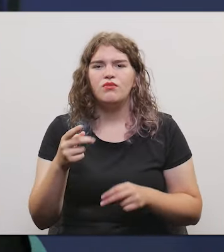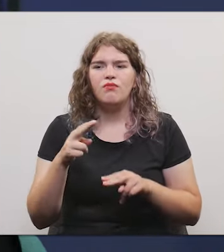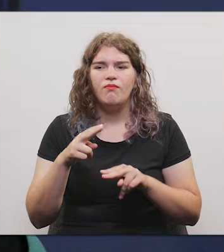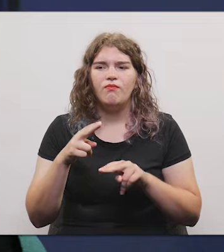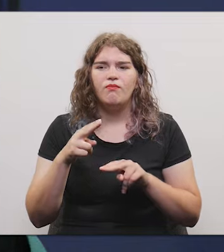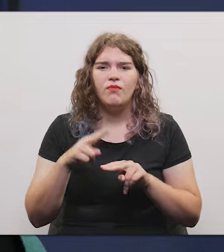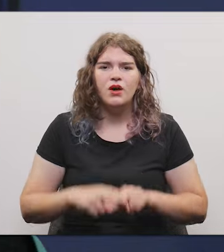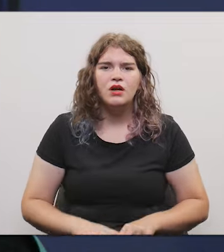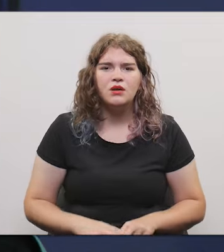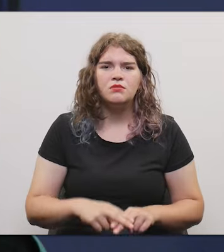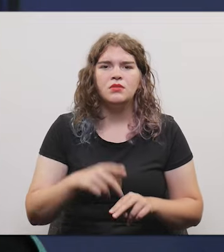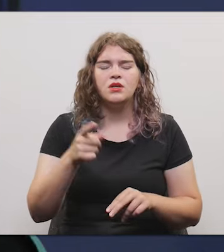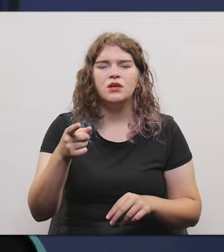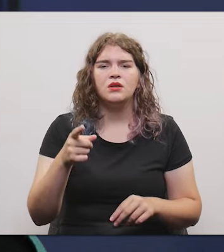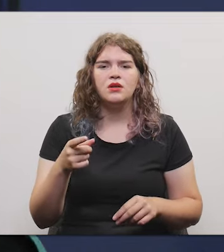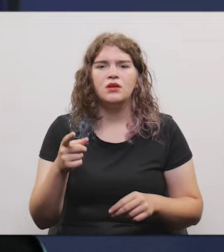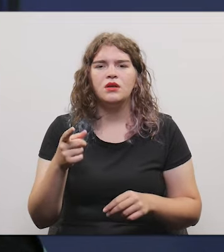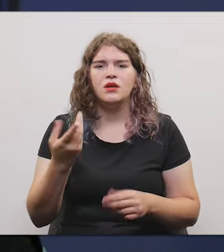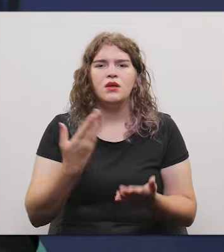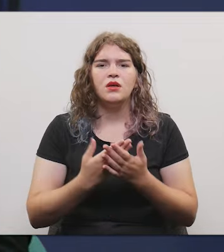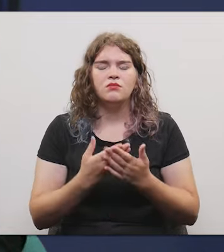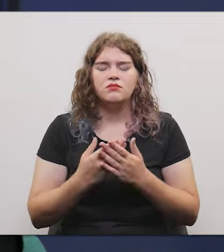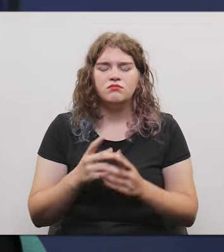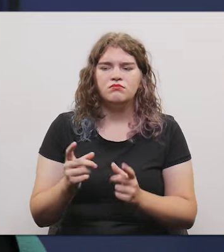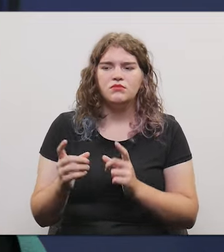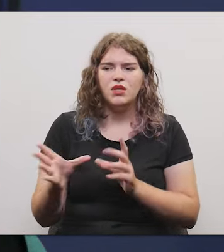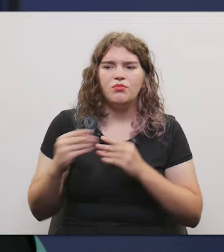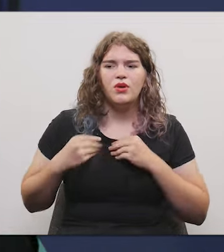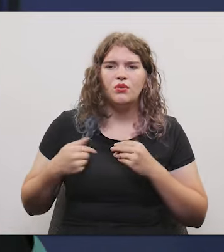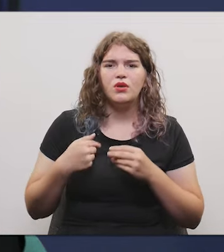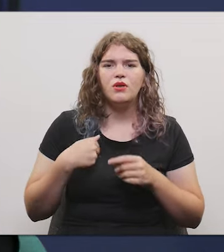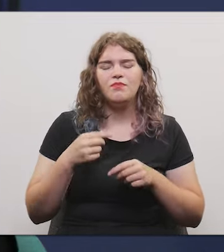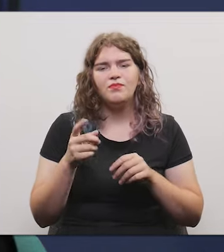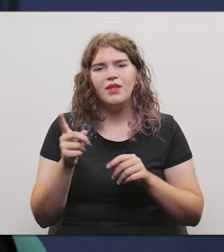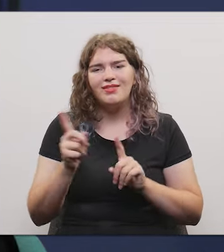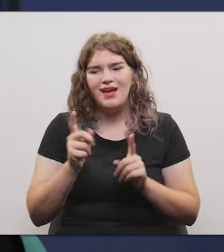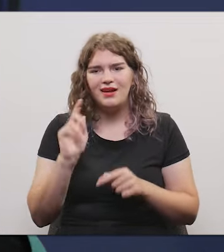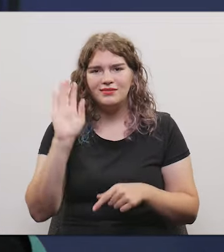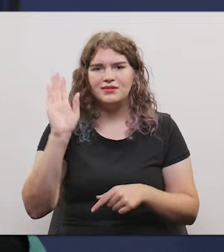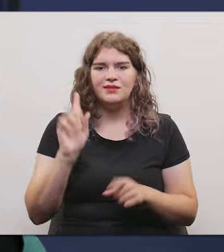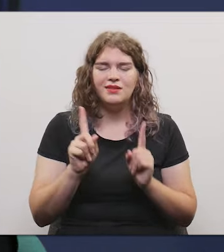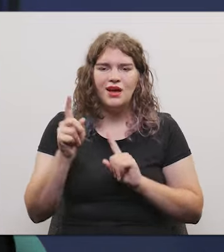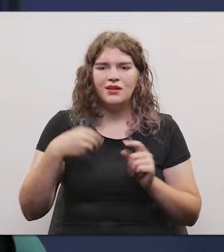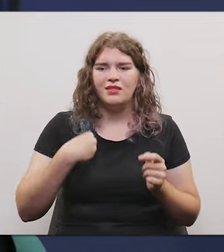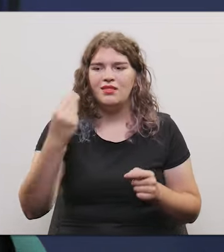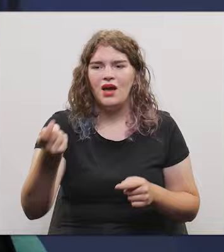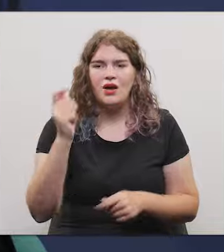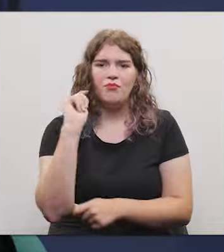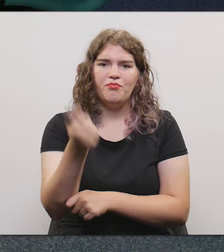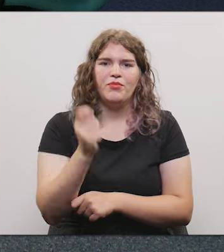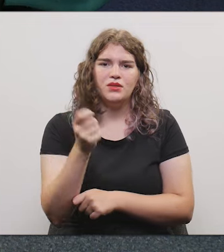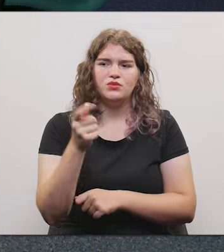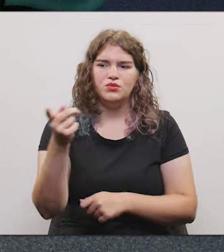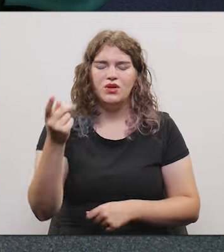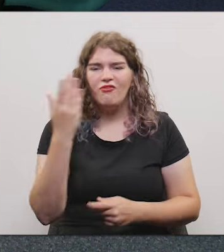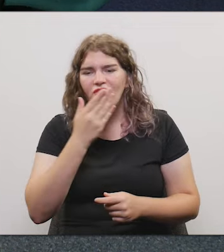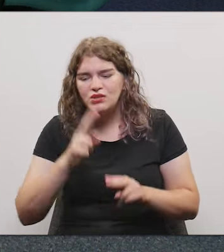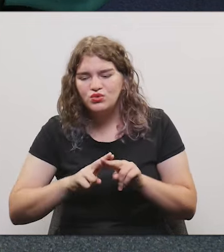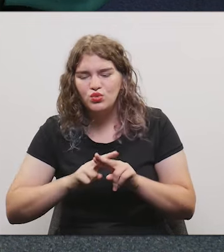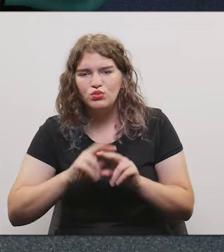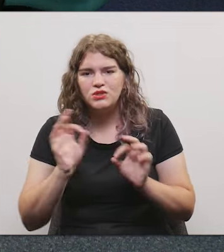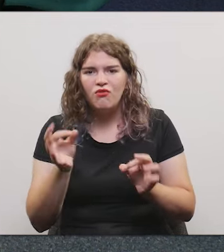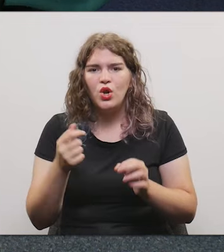și îl vei ține dependent de tine toată viața. Da. Dă-i o undiță, descrie cum e undița, învață-l să pescuiască și vei avea un